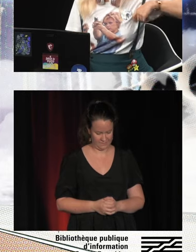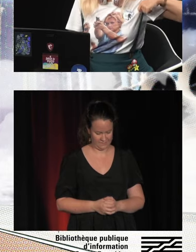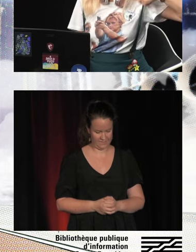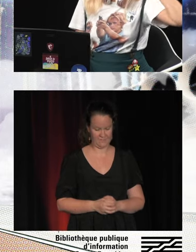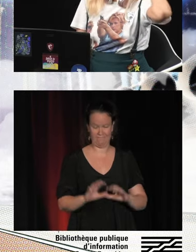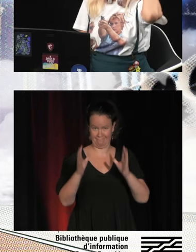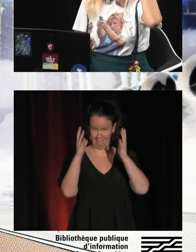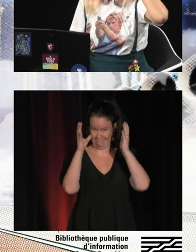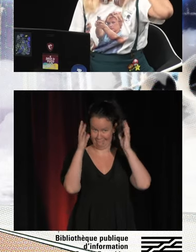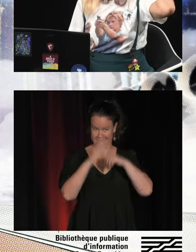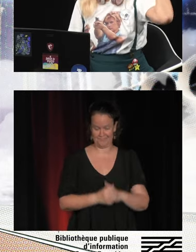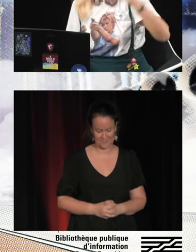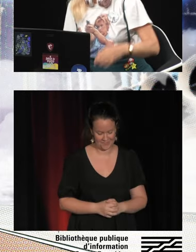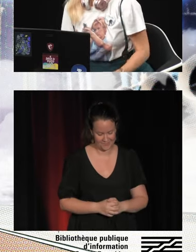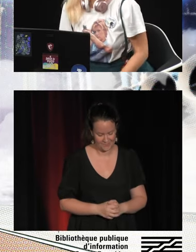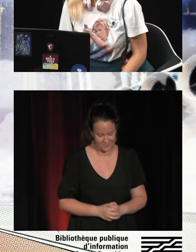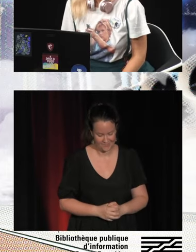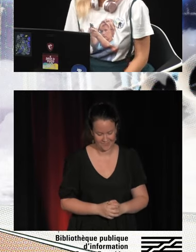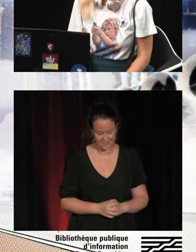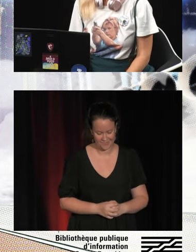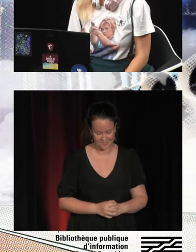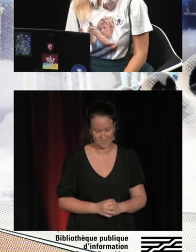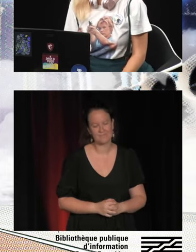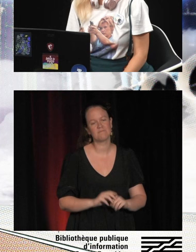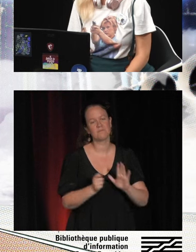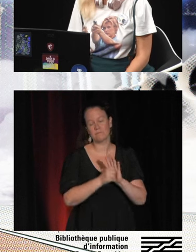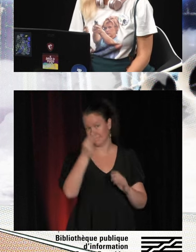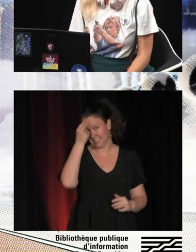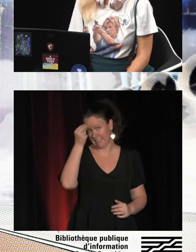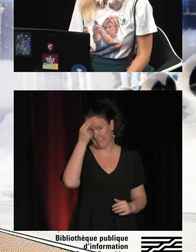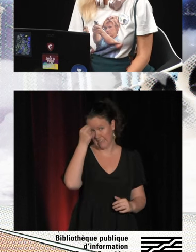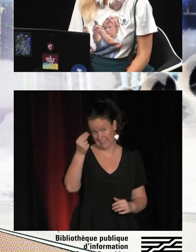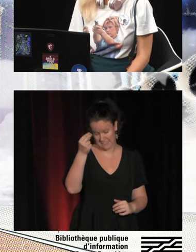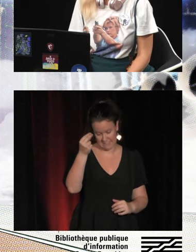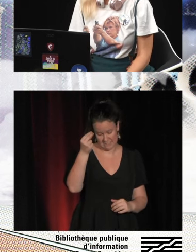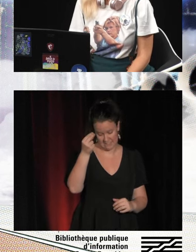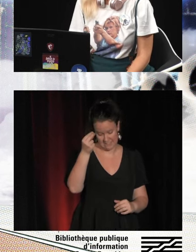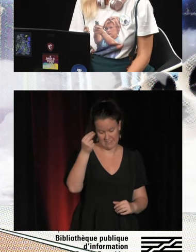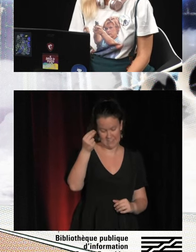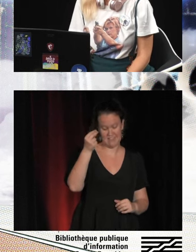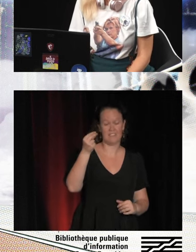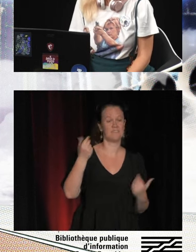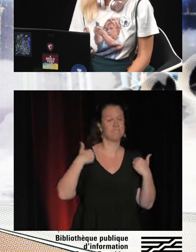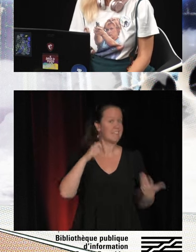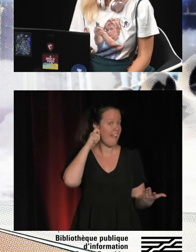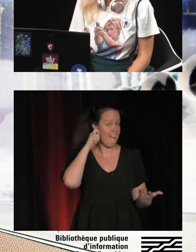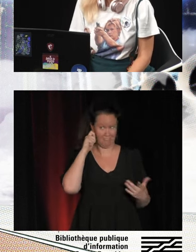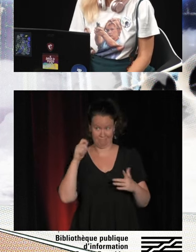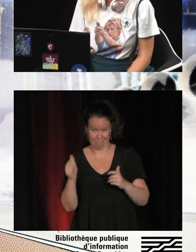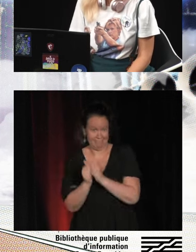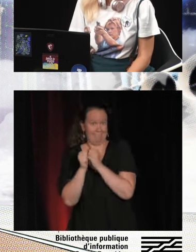Donc Tintin, on parlait tout à l'heure du... Tintin, membre du lobby LGBT. Mais ici, donc c'est